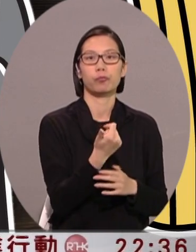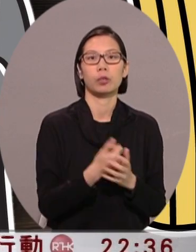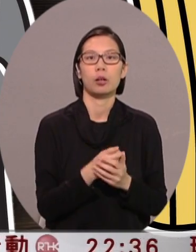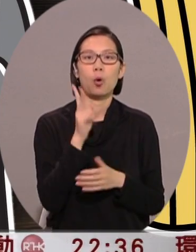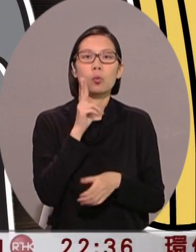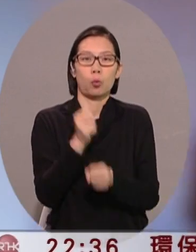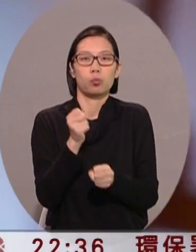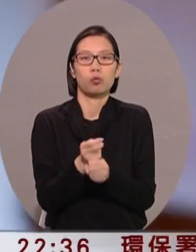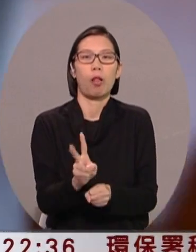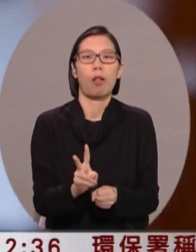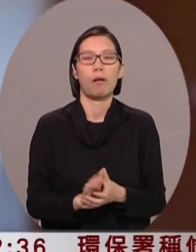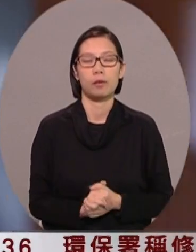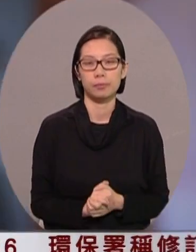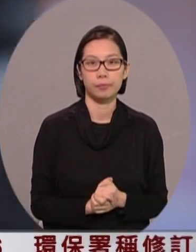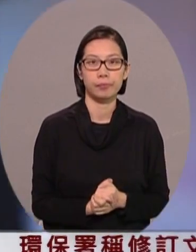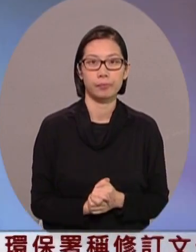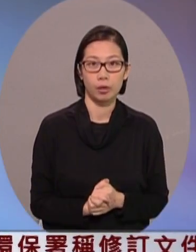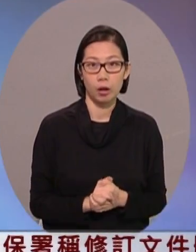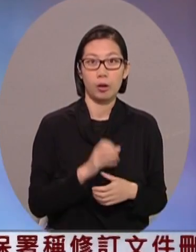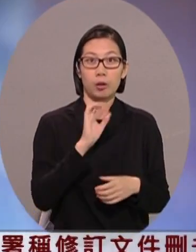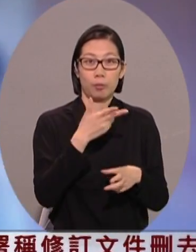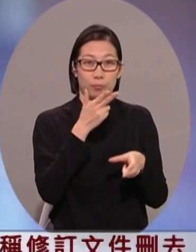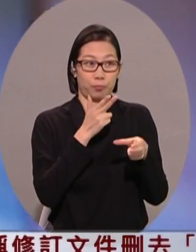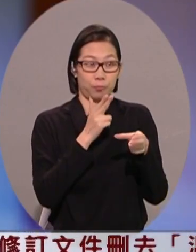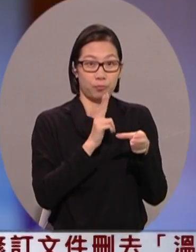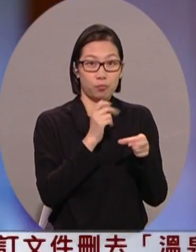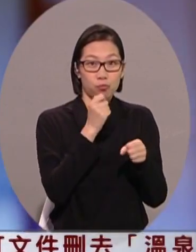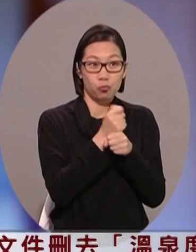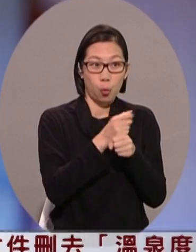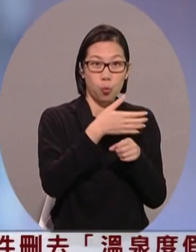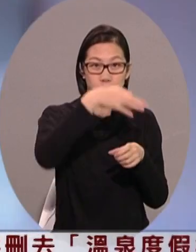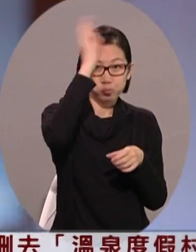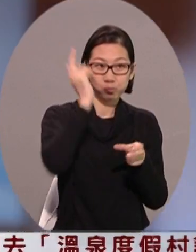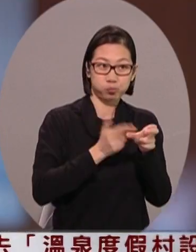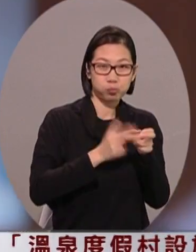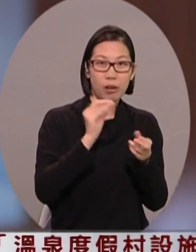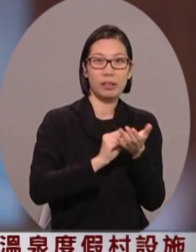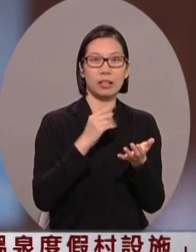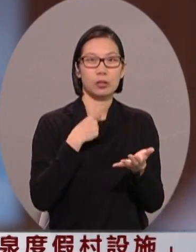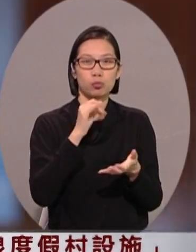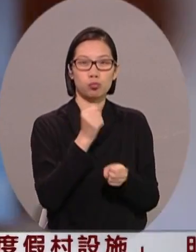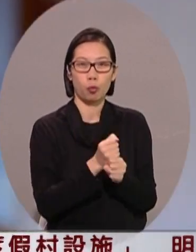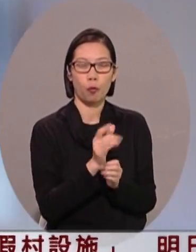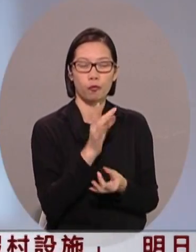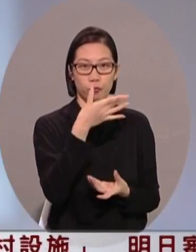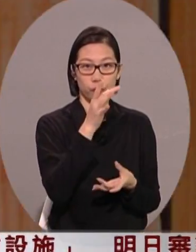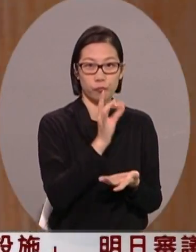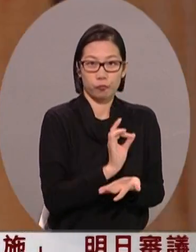份工咁。出家冇话一定要得道成佛，所以守唔守释戒纯粹个人选择。